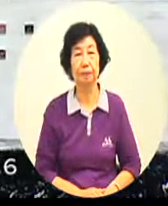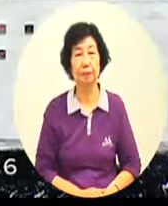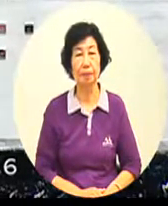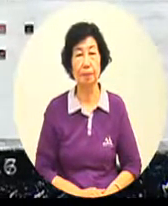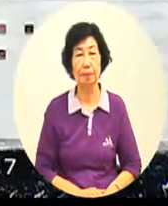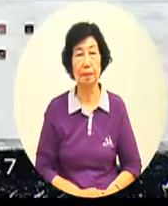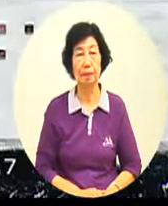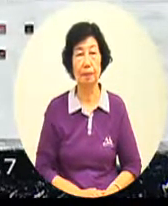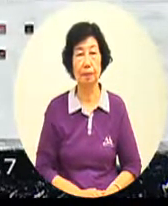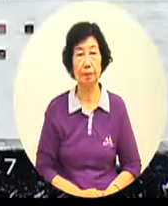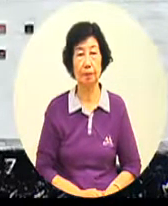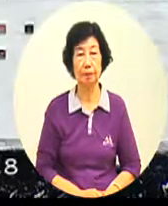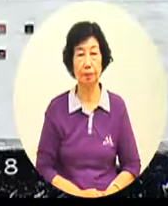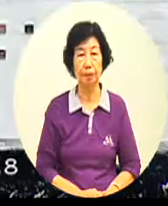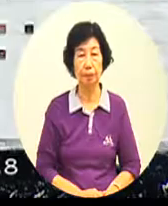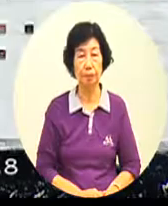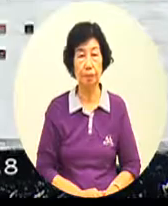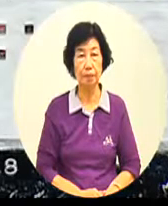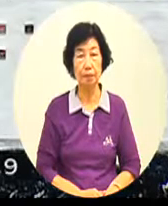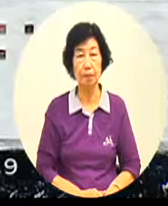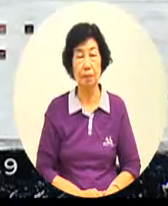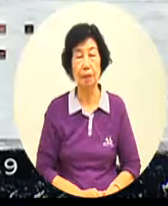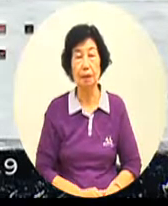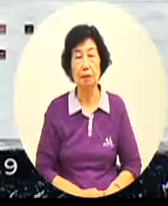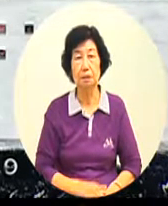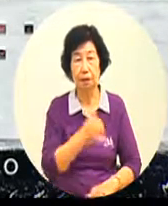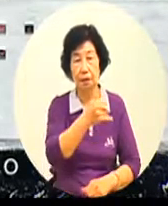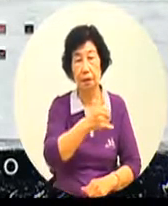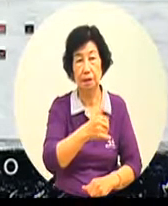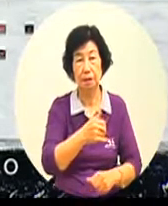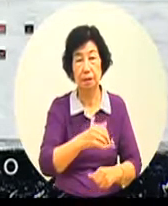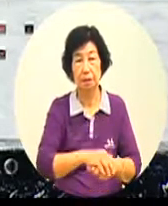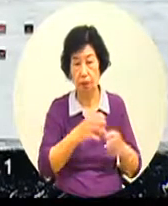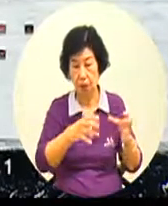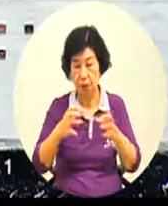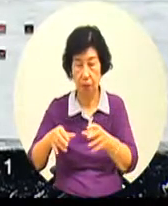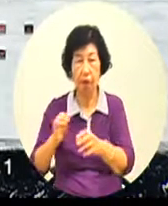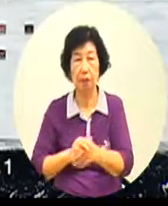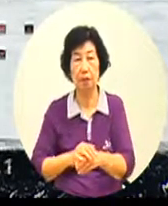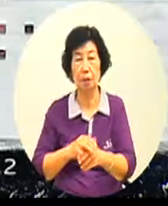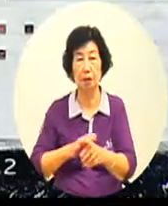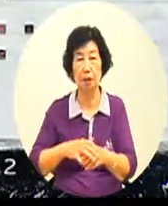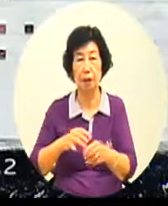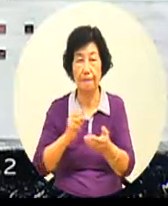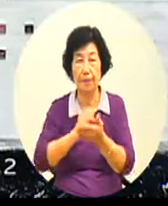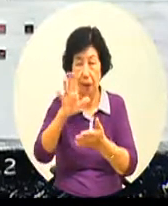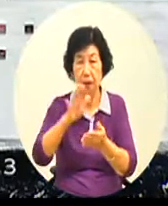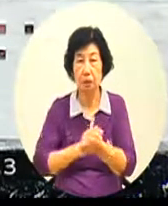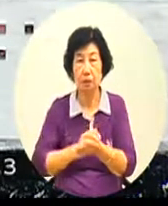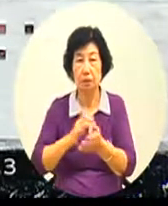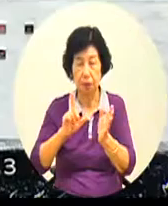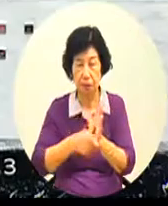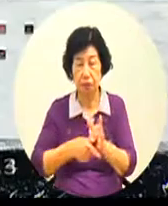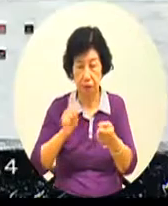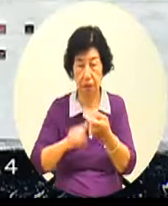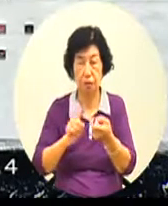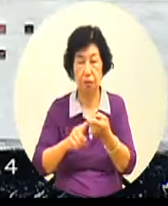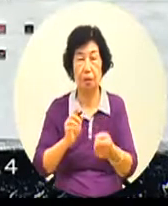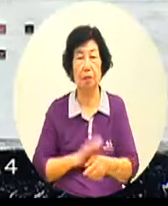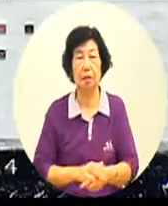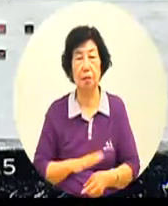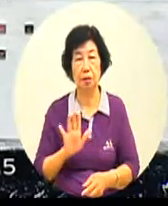好，谢谢各单位的报告，都按时报告完毕。接下来呢，就